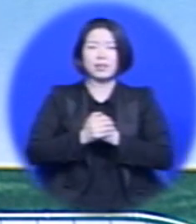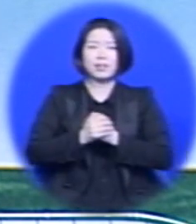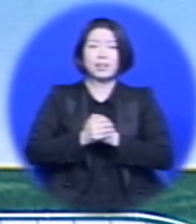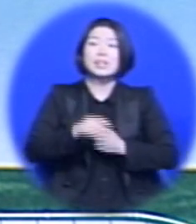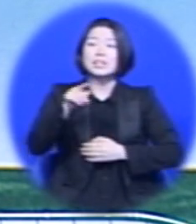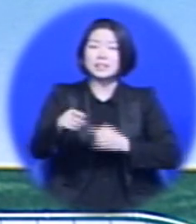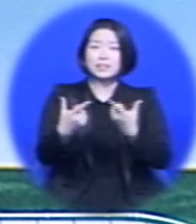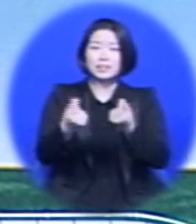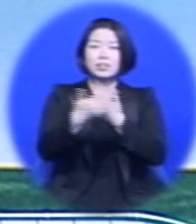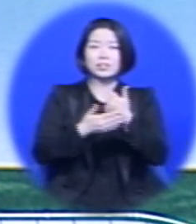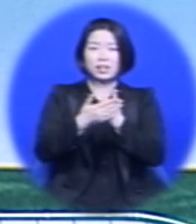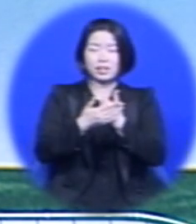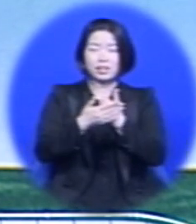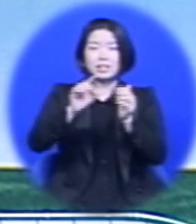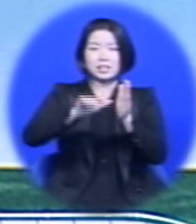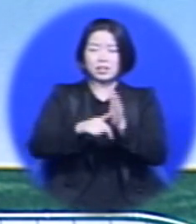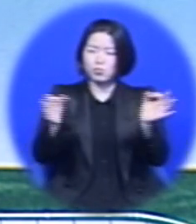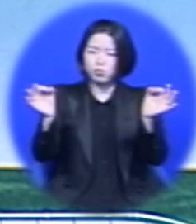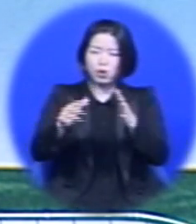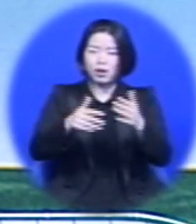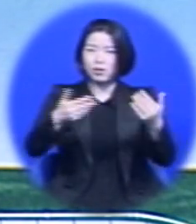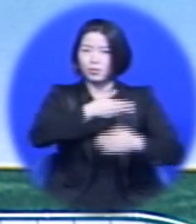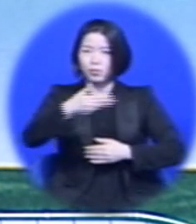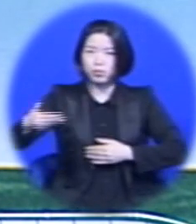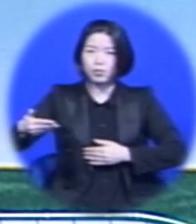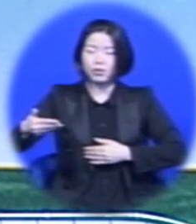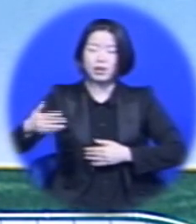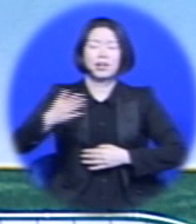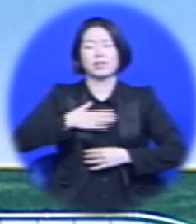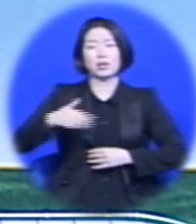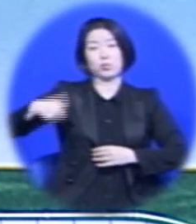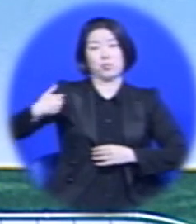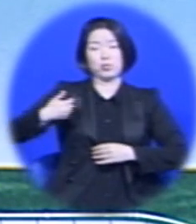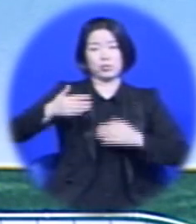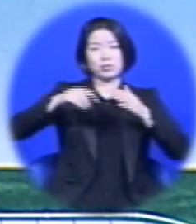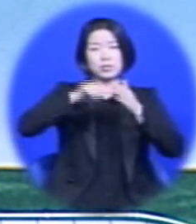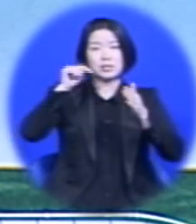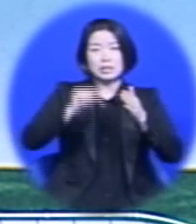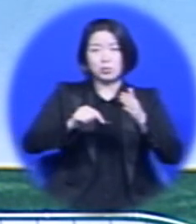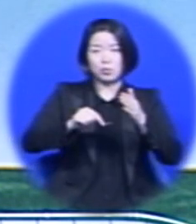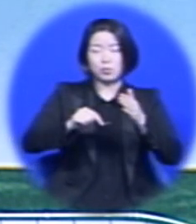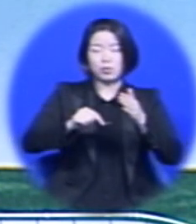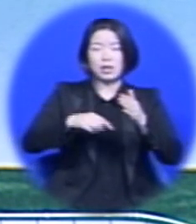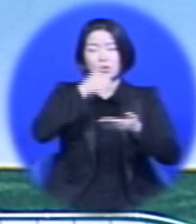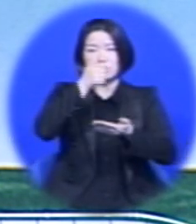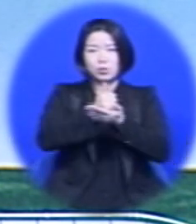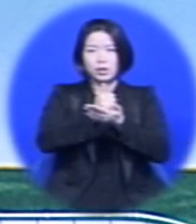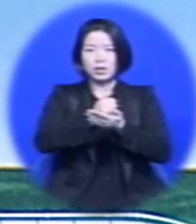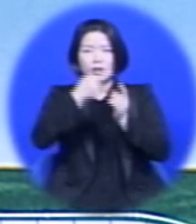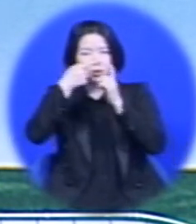그런 은혜의 시간은 순간에 지나가 버리고 나도 모르는 사이에 내 속에서 죄의 유혹이 다시 일어나기